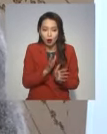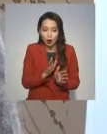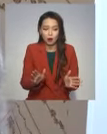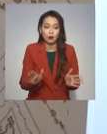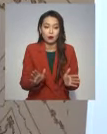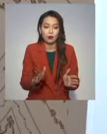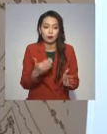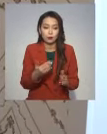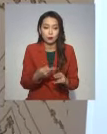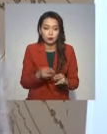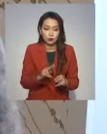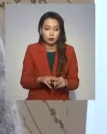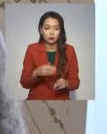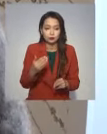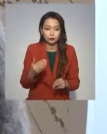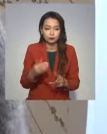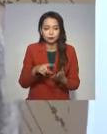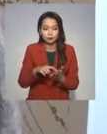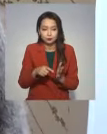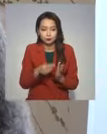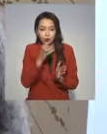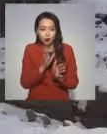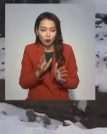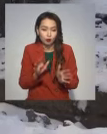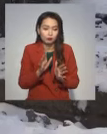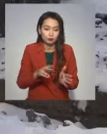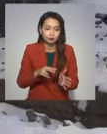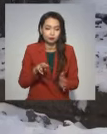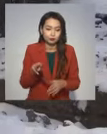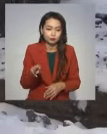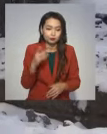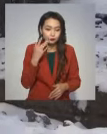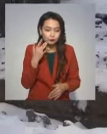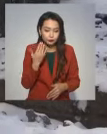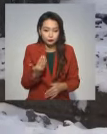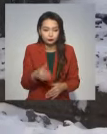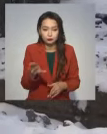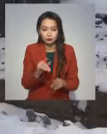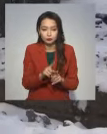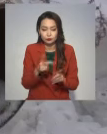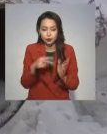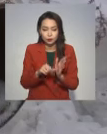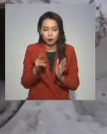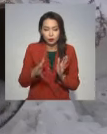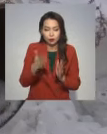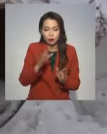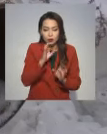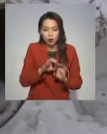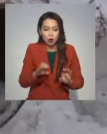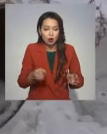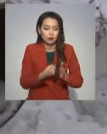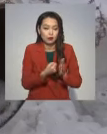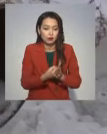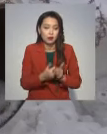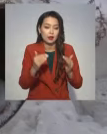Кісі келіп атса, залға қоямыз. Осылай әрбір комнатаны жылытып жүреміз. Қазір қаладағы 26 көп қабатты үйде жылу қысымы төмен.